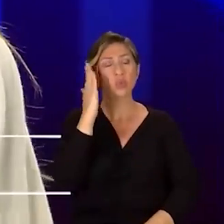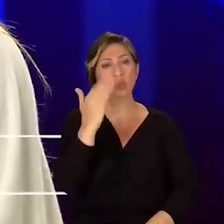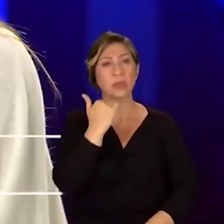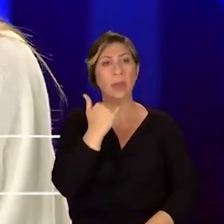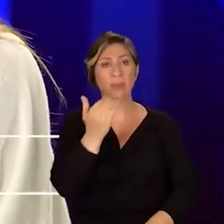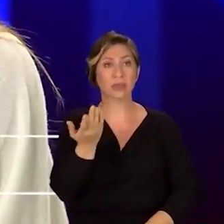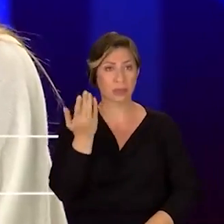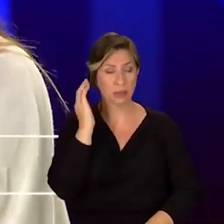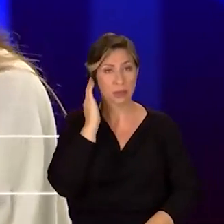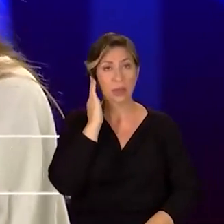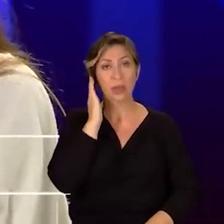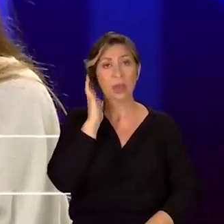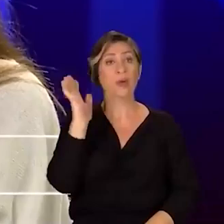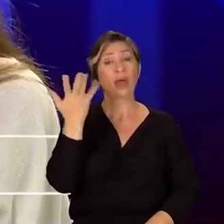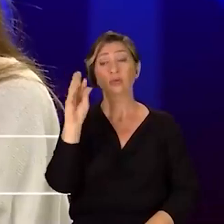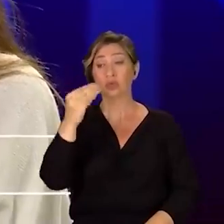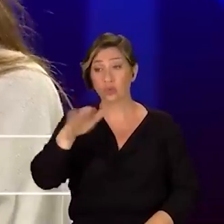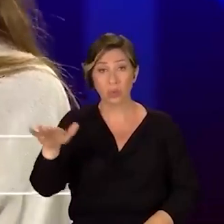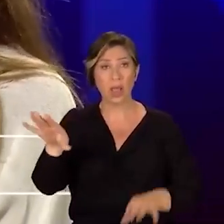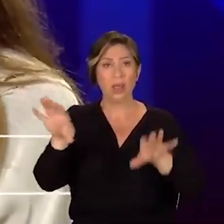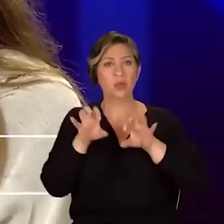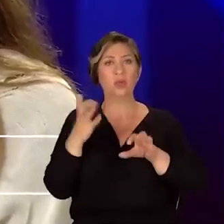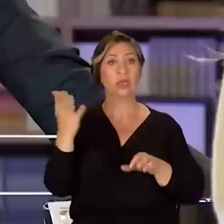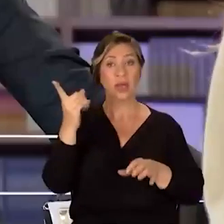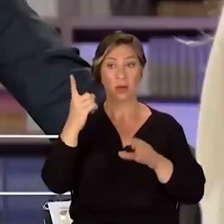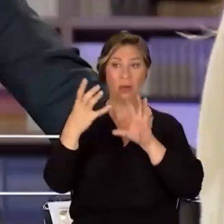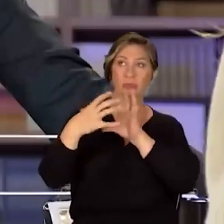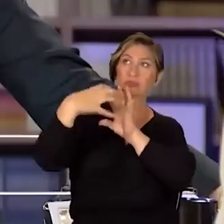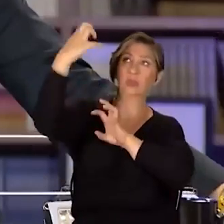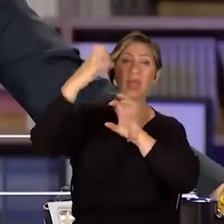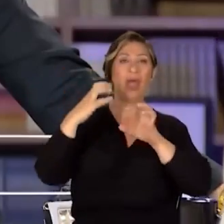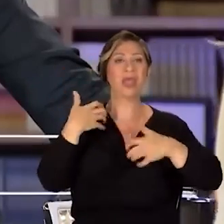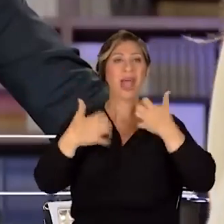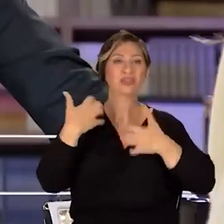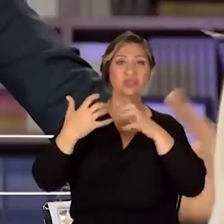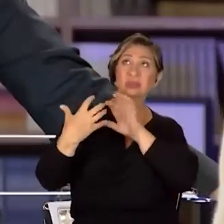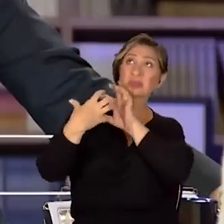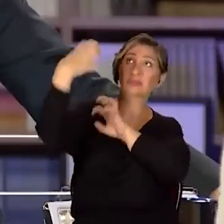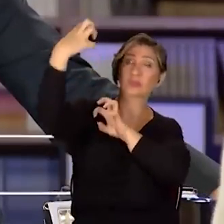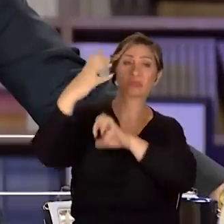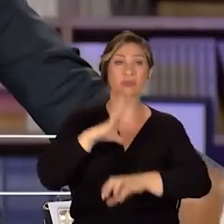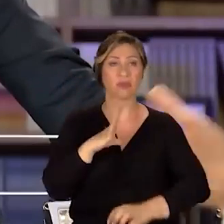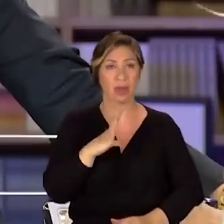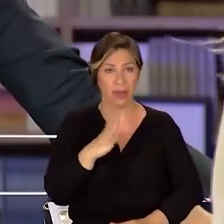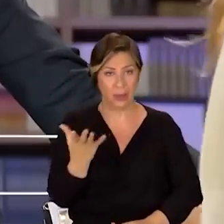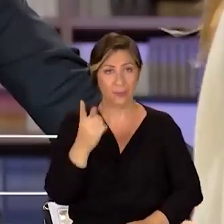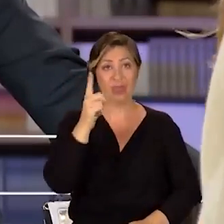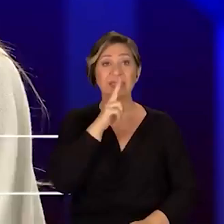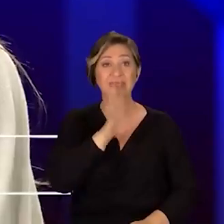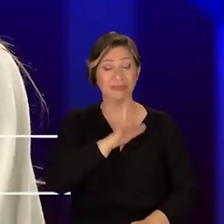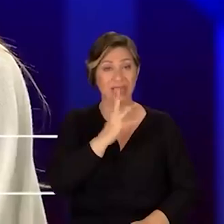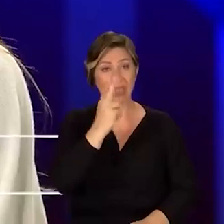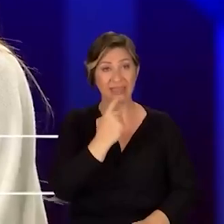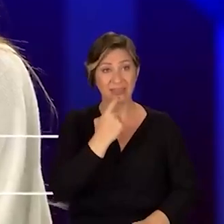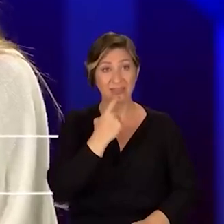uyuyamadılar. Veya işte çocukları, bebekleri etkiliyor. Çünkü onların daha da frekansları açık. Daha çok etkileniyorlar bu tip olaylardan. Bir kızım var 7